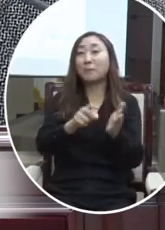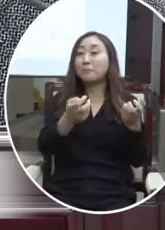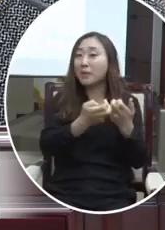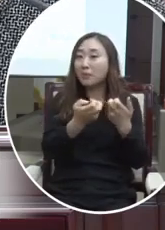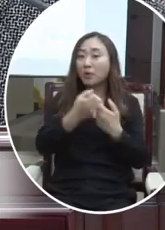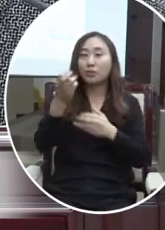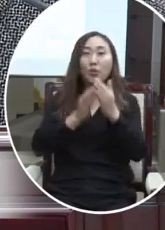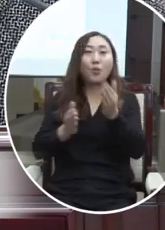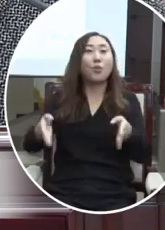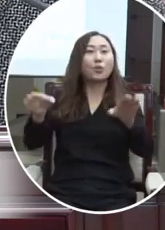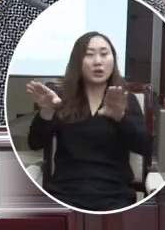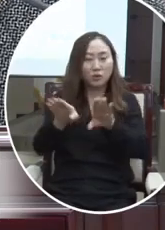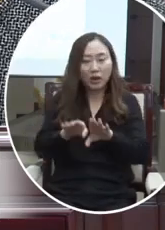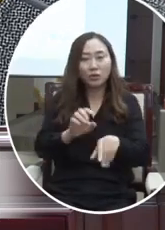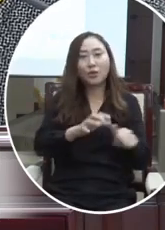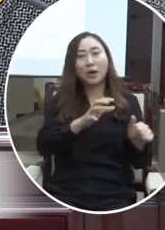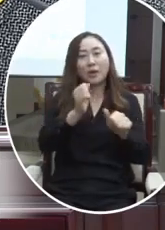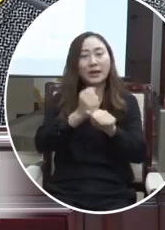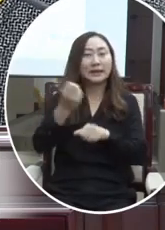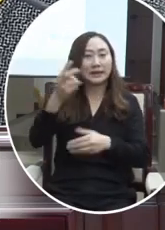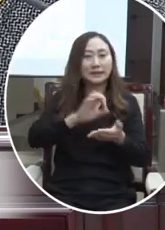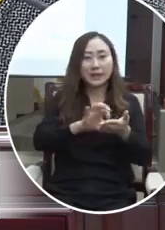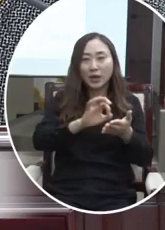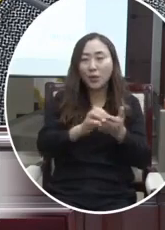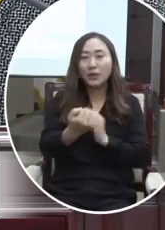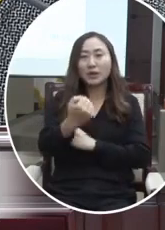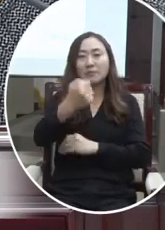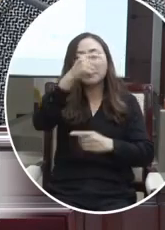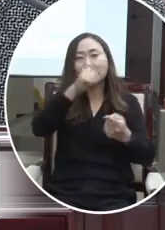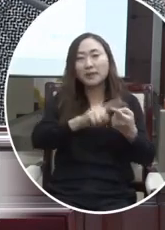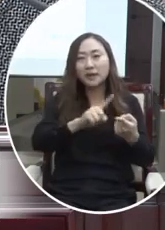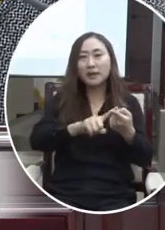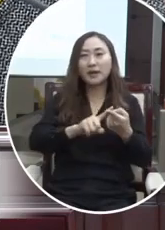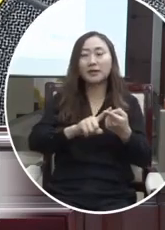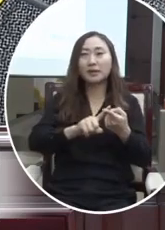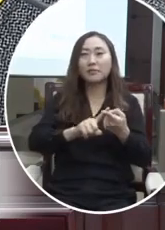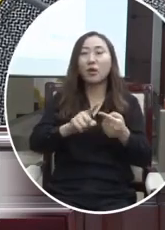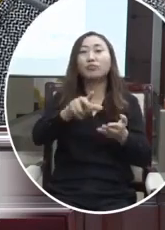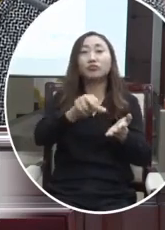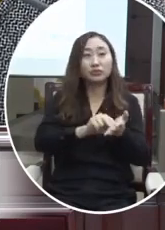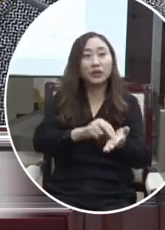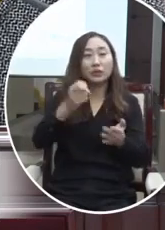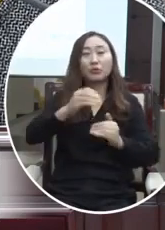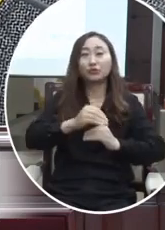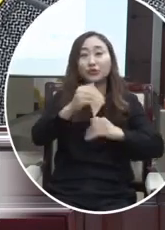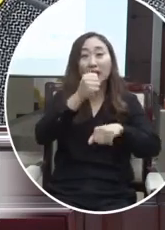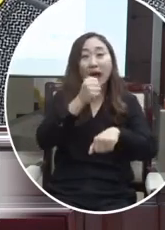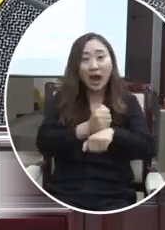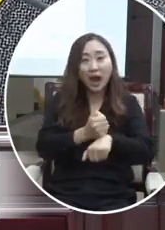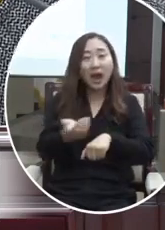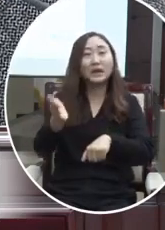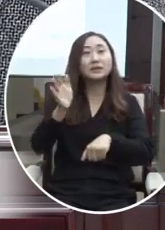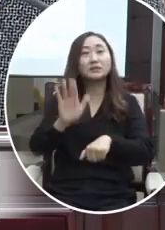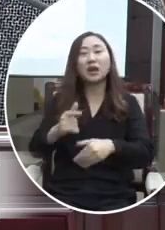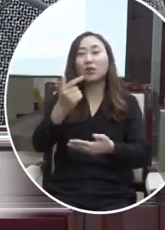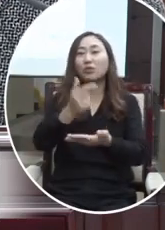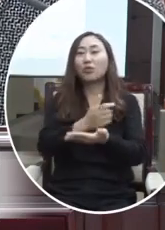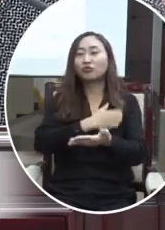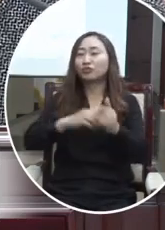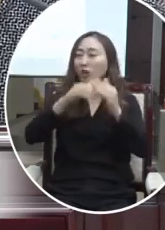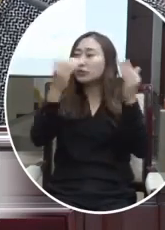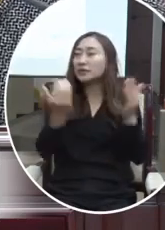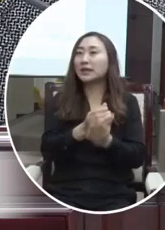절감, 공공기관 및 공공부지를 활용한 재생에너지 인프라 구축 및 활성화 등을 지적하거나 추진하려 해도